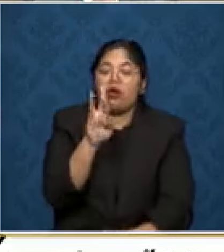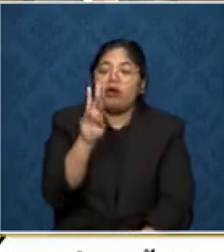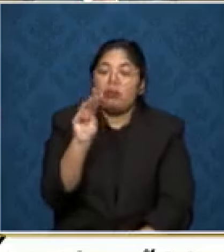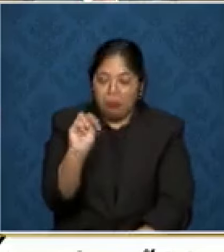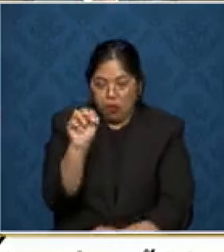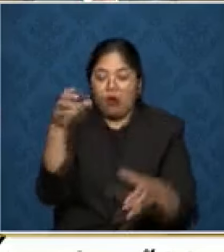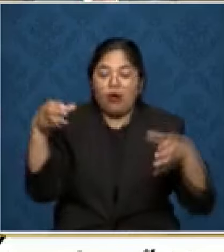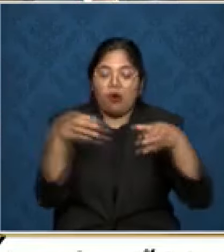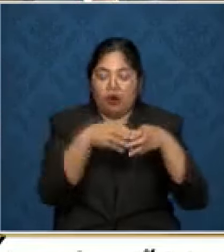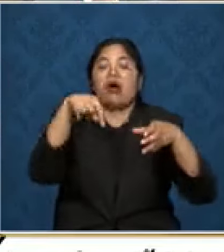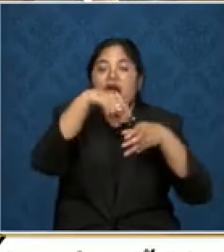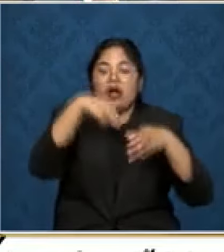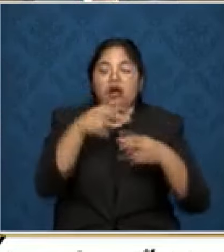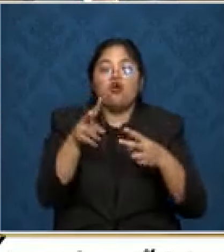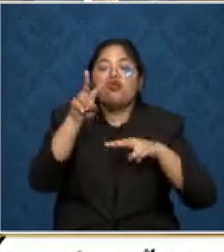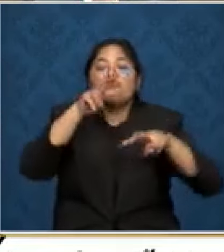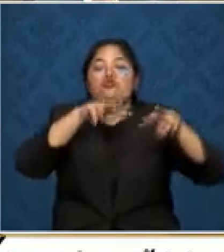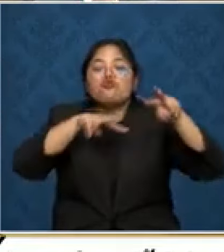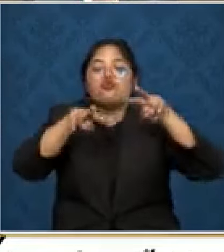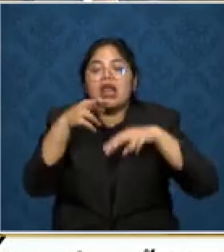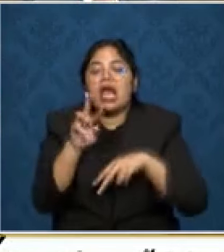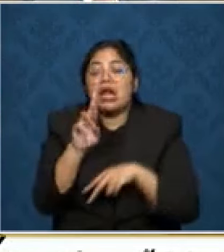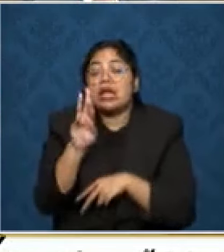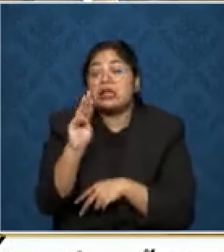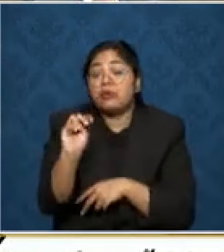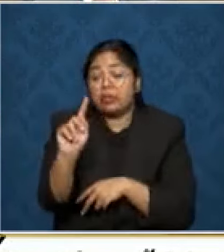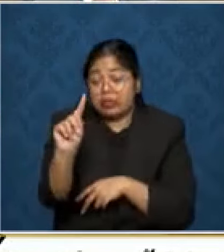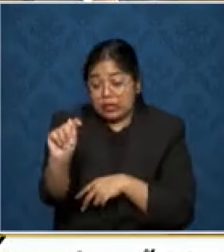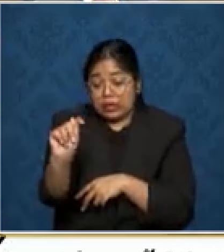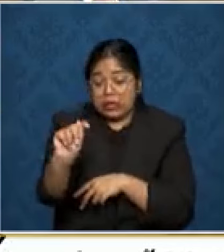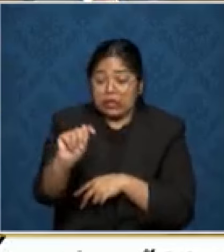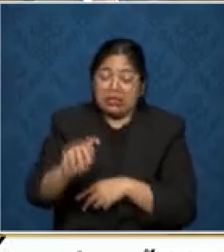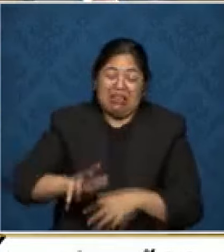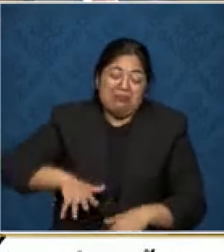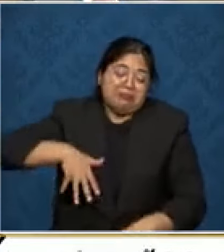ช่วยดูแลรัฐมนตรีที่โลกเซ็งด้วย